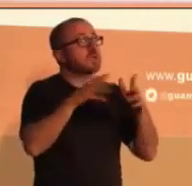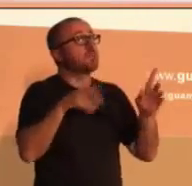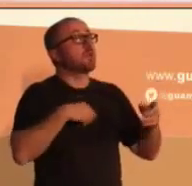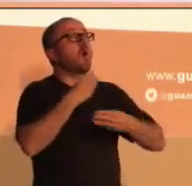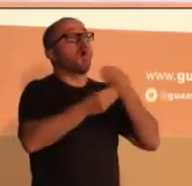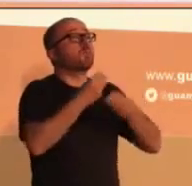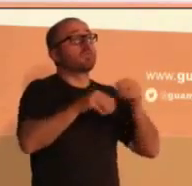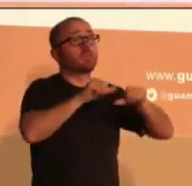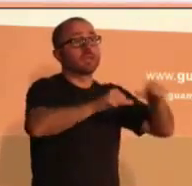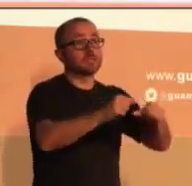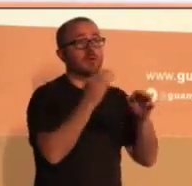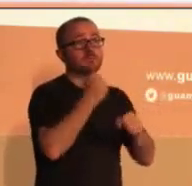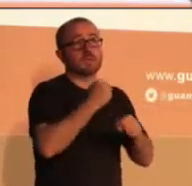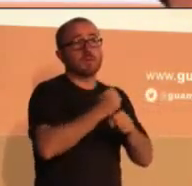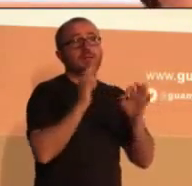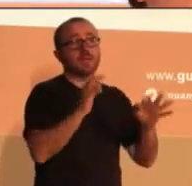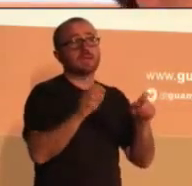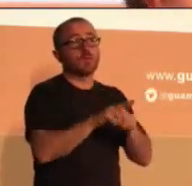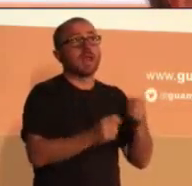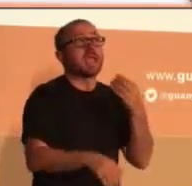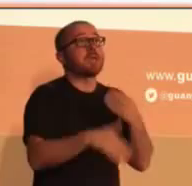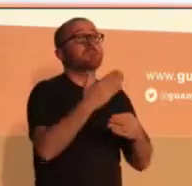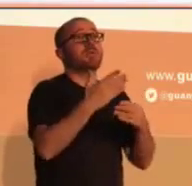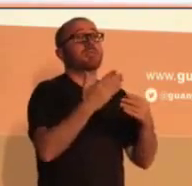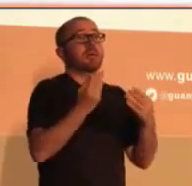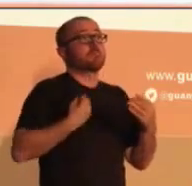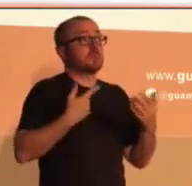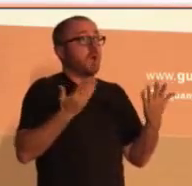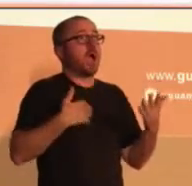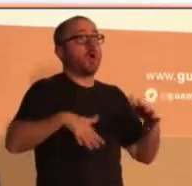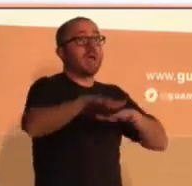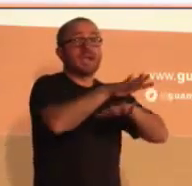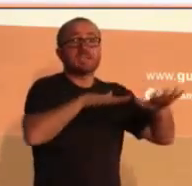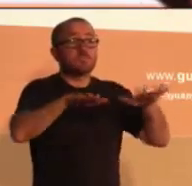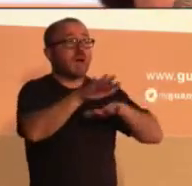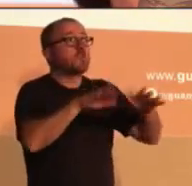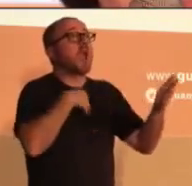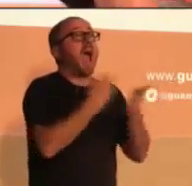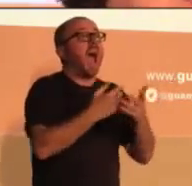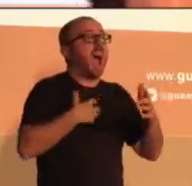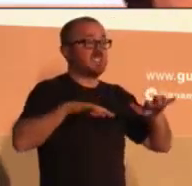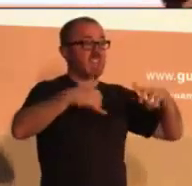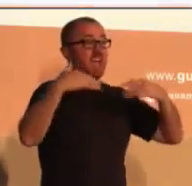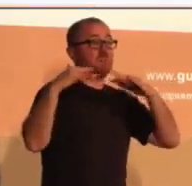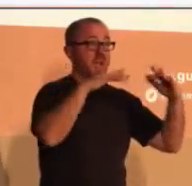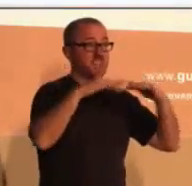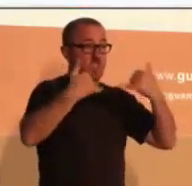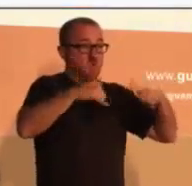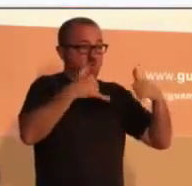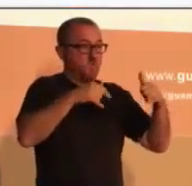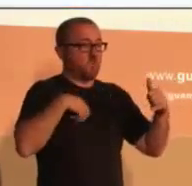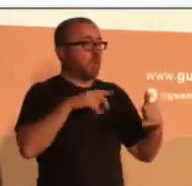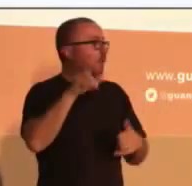el sí es pot, el sí se puede, s'ha començat a sentir a molts altres espais, fins i tot en els camps de futbol, no? S'ha